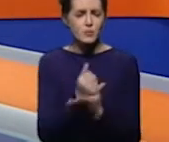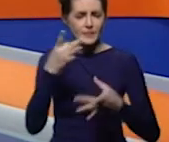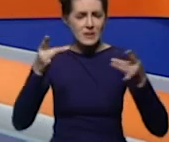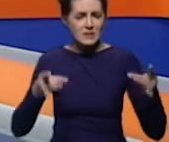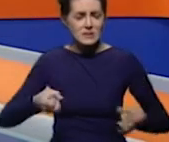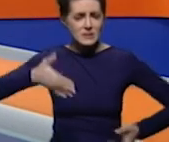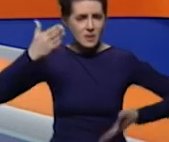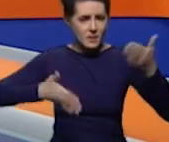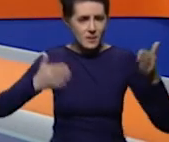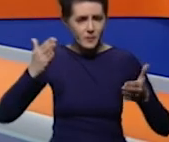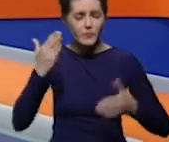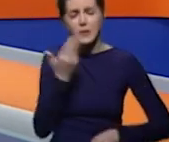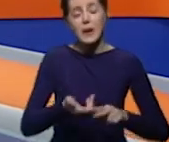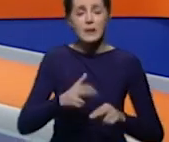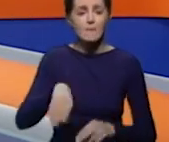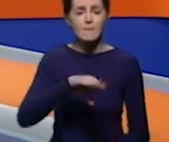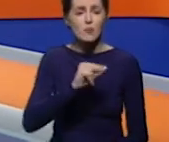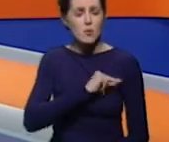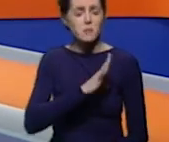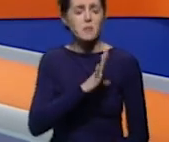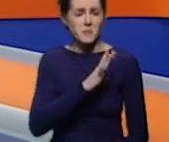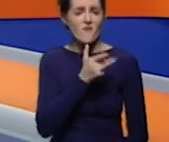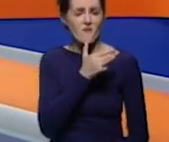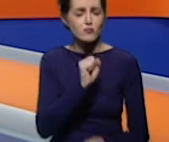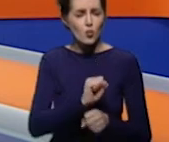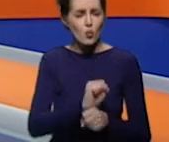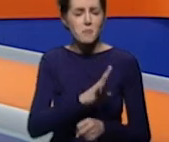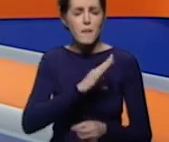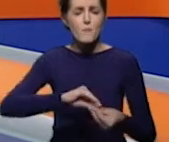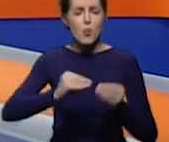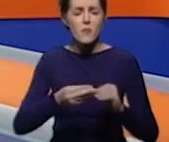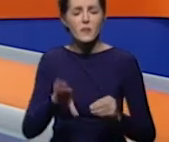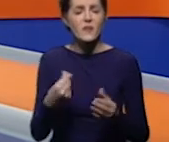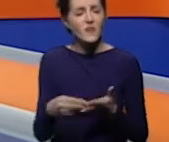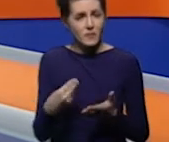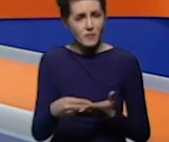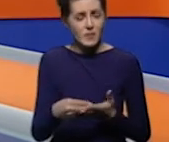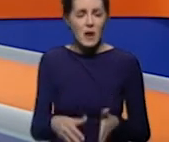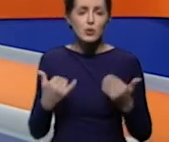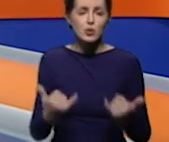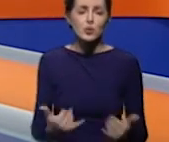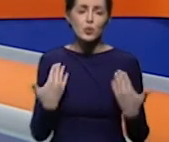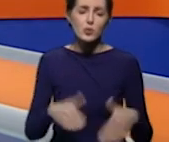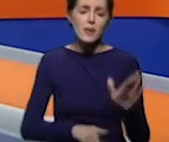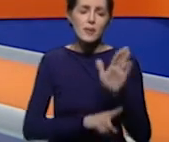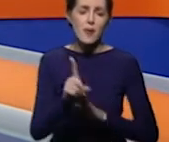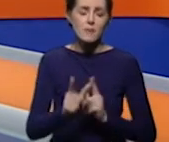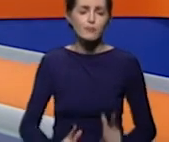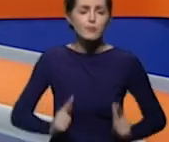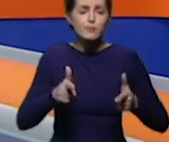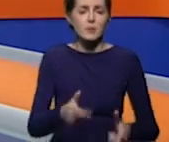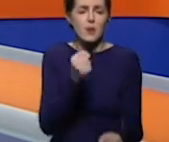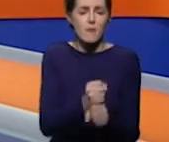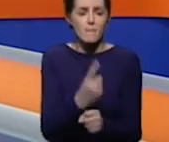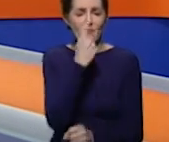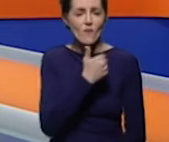пліснява. Роботи на деякий час призупиняли, бо були проблеми із фінансуванням. Чи став підрядник до праці цьогоріч